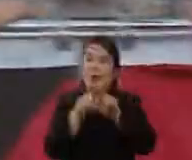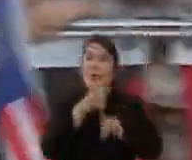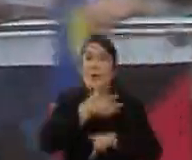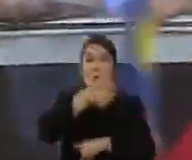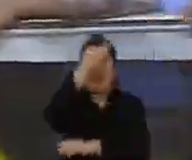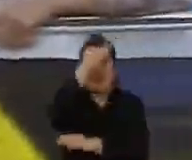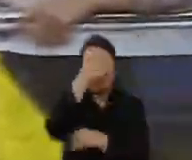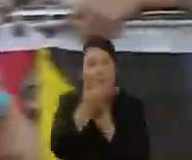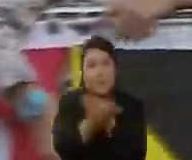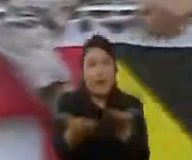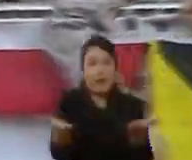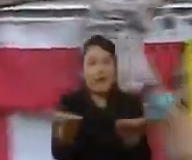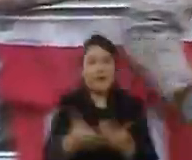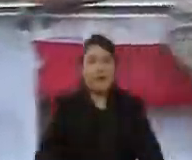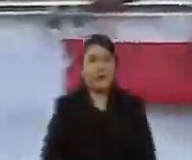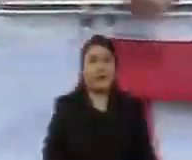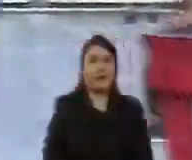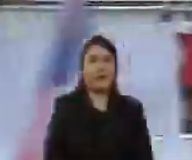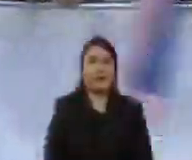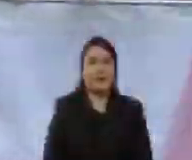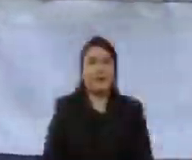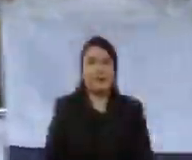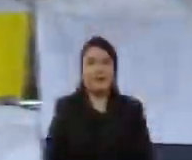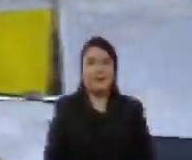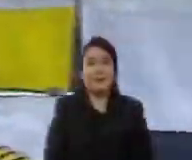bapa mereka.